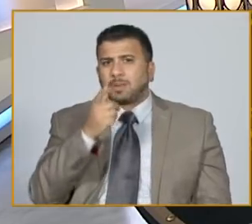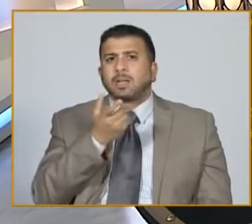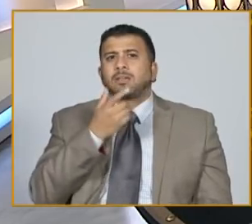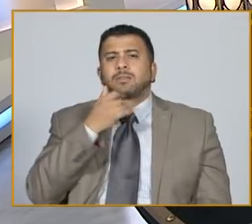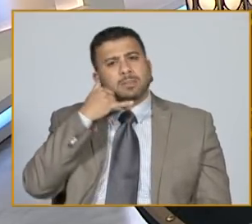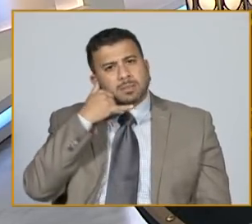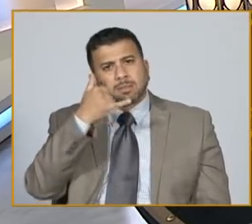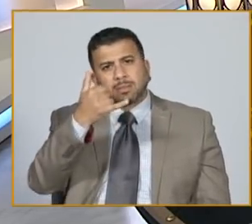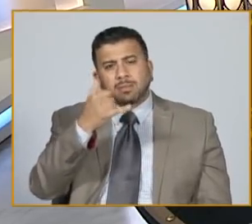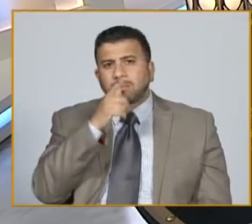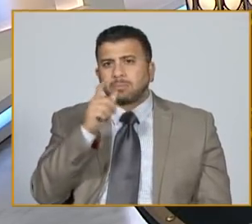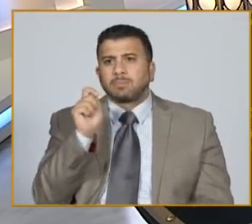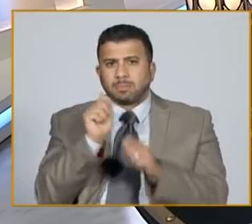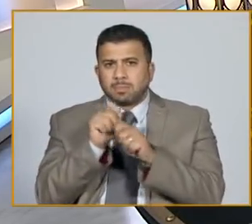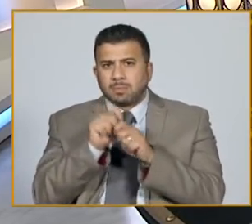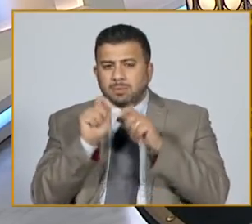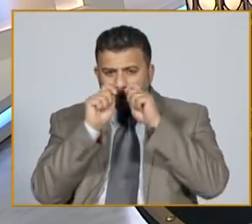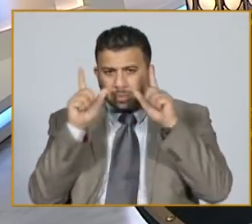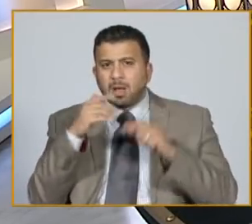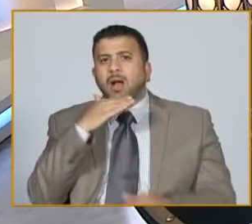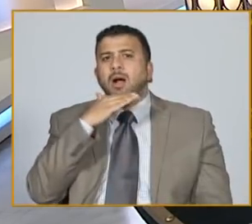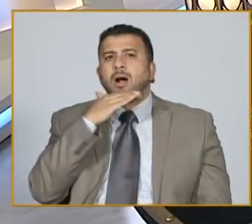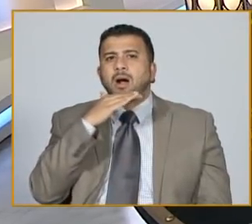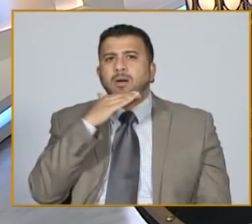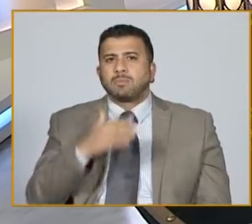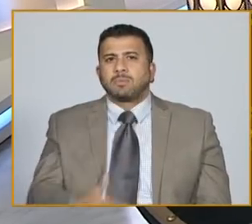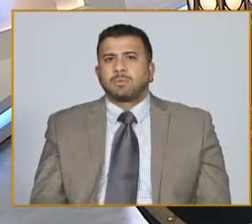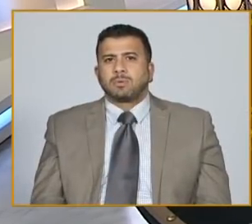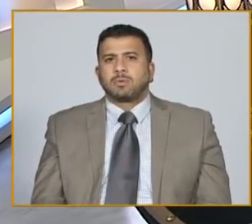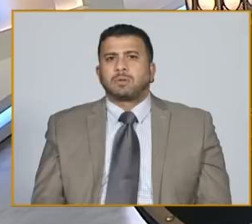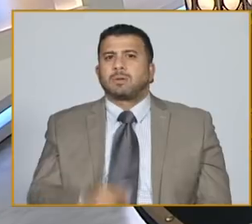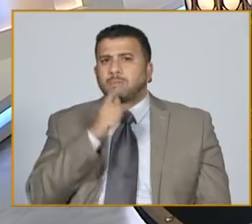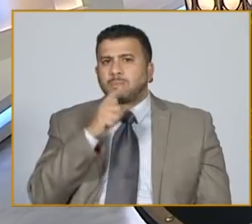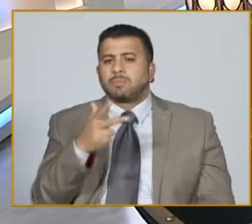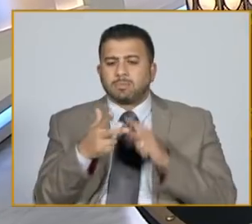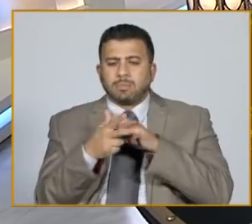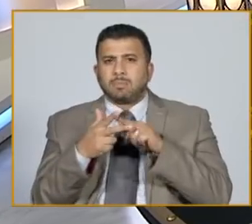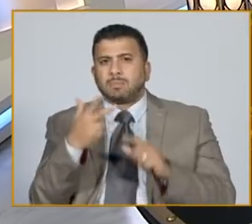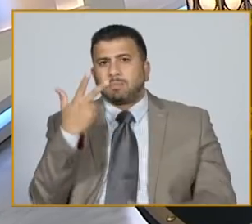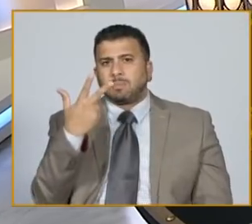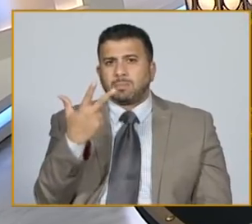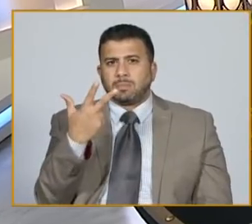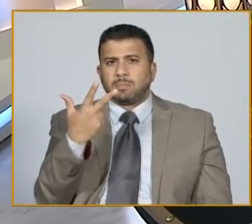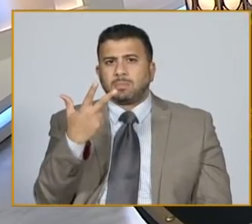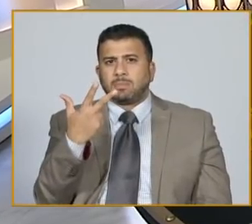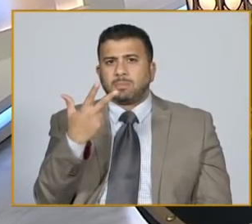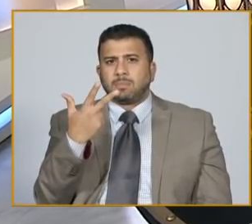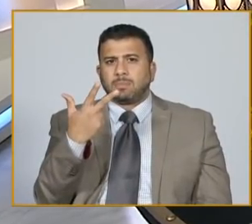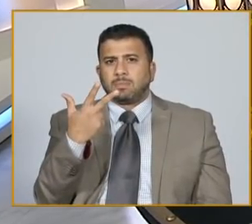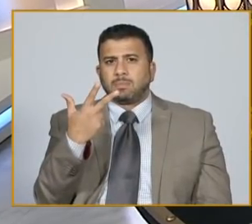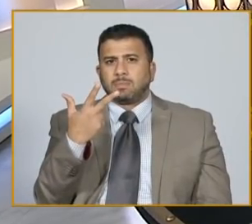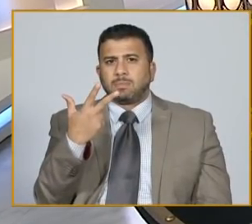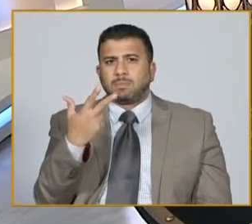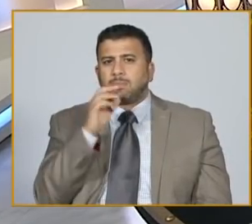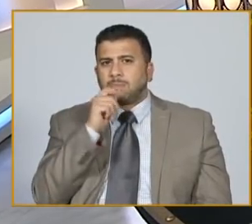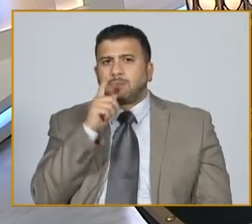على اساس انه ينصحهم بالزكاه، ينصحون ابوهم يعني. فالمهم 3 منهم ما قاموا يجون عند ابوه. فيوم سالت